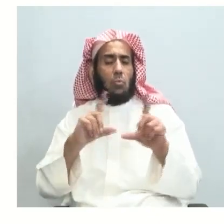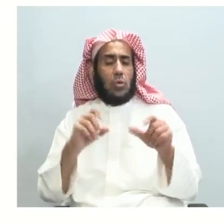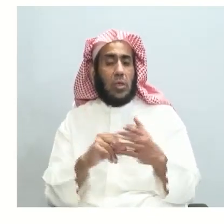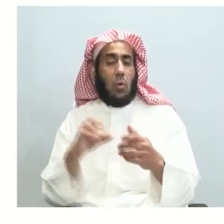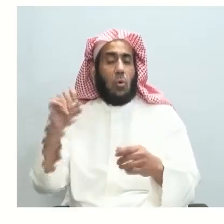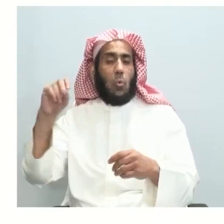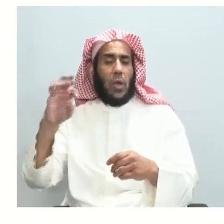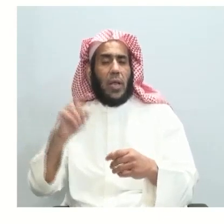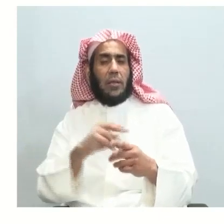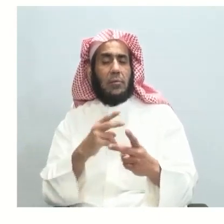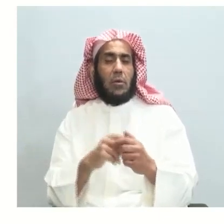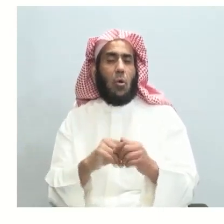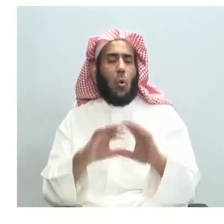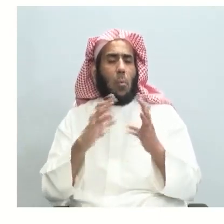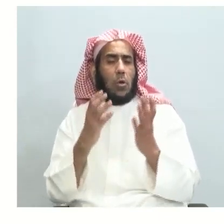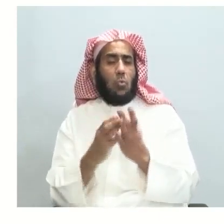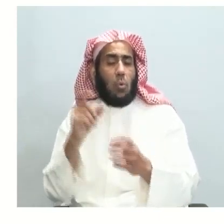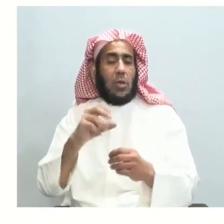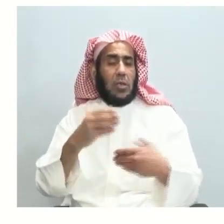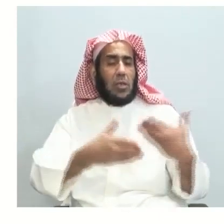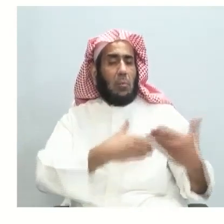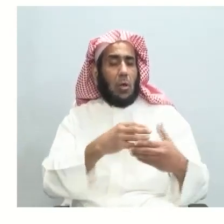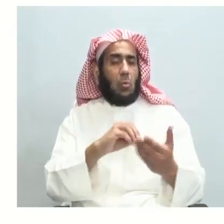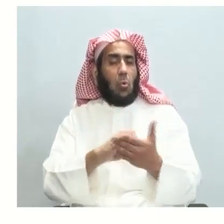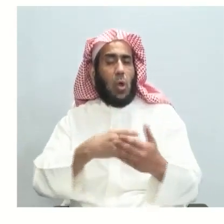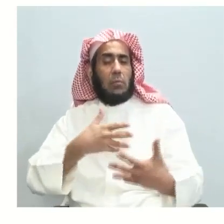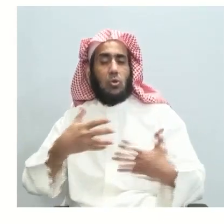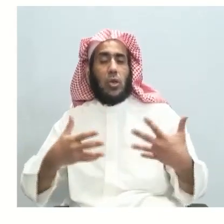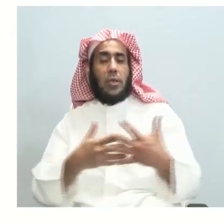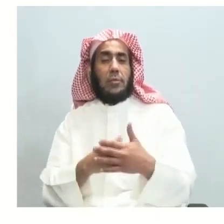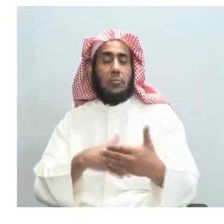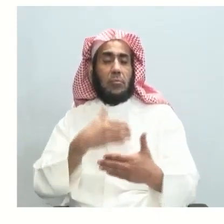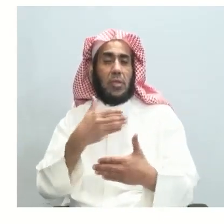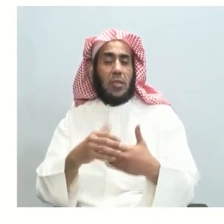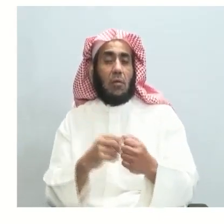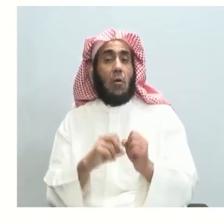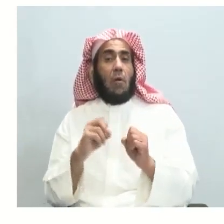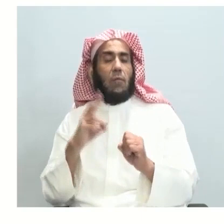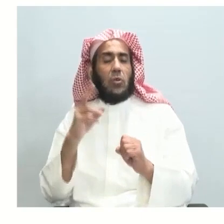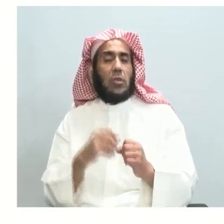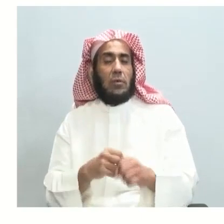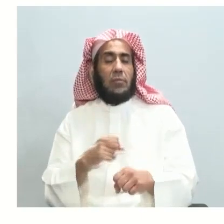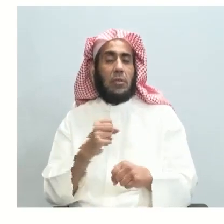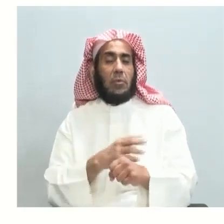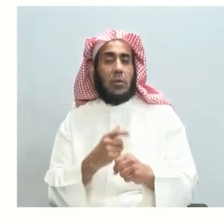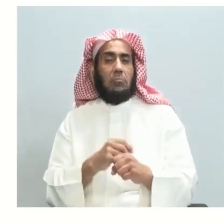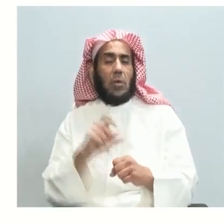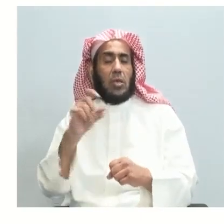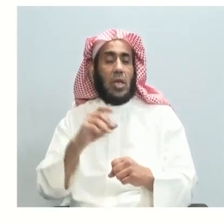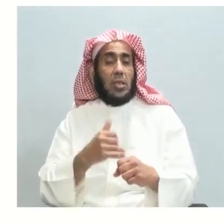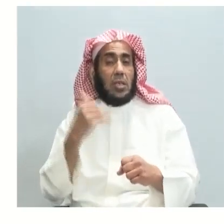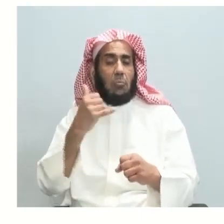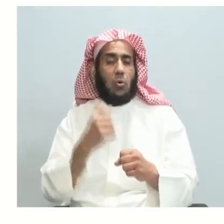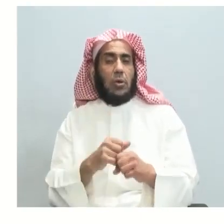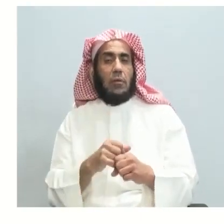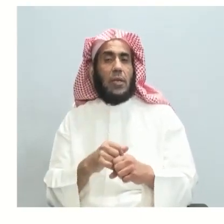الويكي يكون هنالك مجموعه من الاشخاص يتبادلون مواضيع مشتركه وبالتالي تكون ايضا فرصه في تطبيق مثلا اشخاص يهتمون